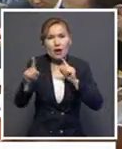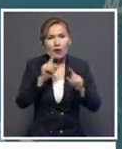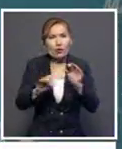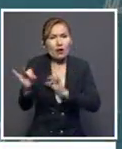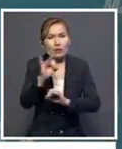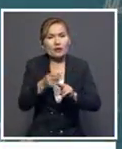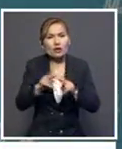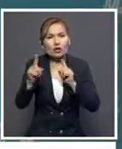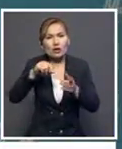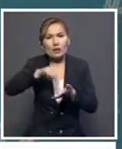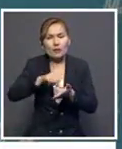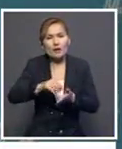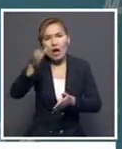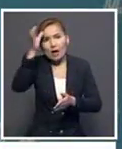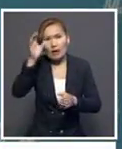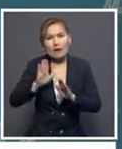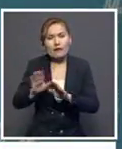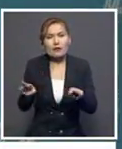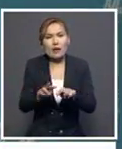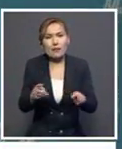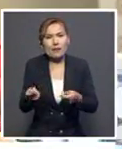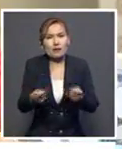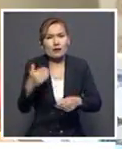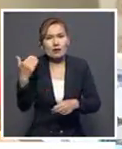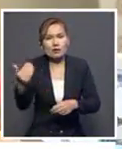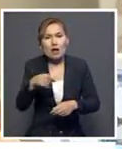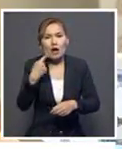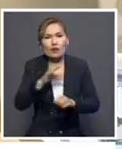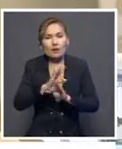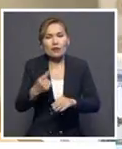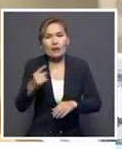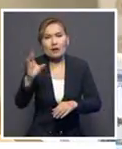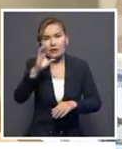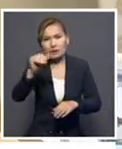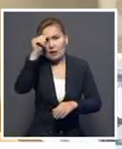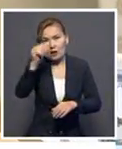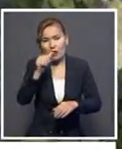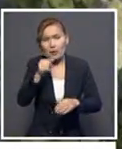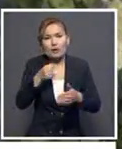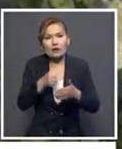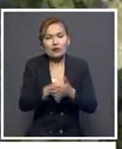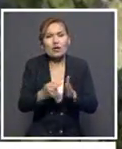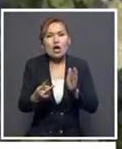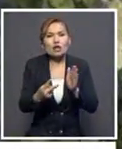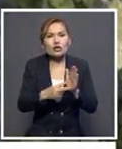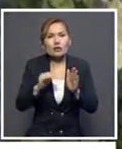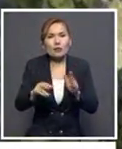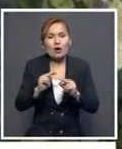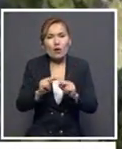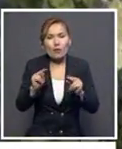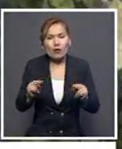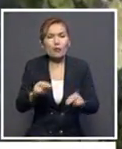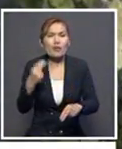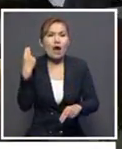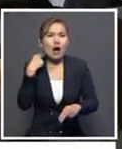болды. Жиынға қатысқан білім және ғылым вице-министрі Асқар Аймағамбетовтің айтуынша, 1 қыркүйекке дейін 7000 мұғалім жаңаша сабақ беруге